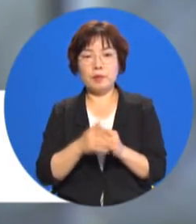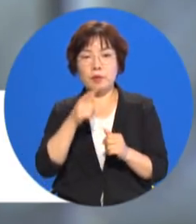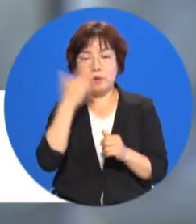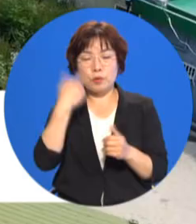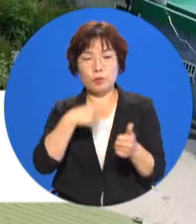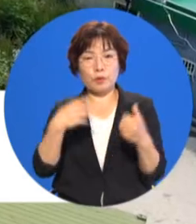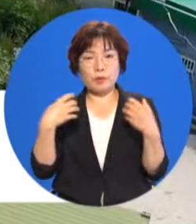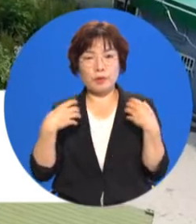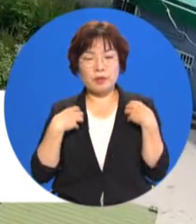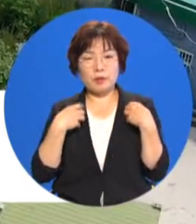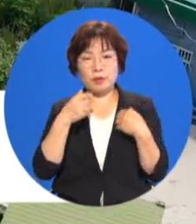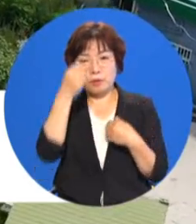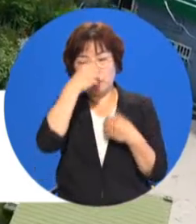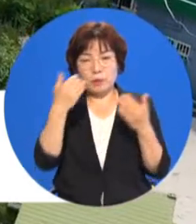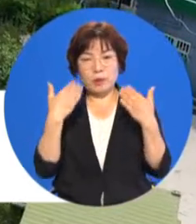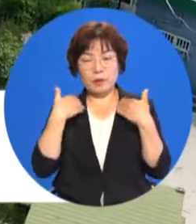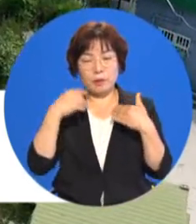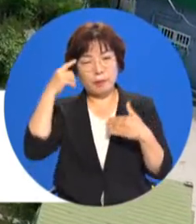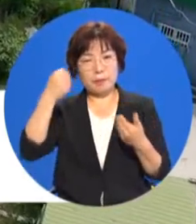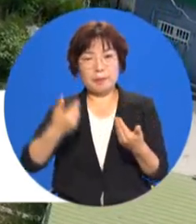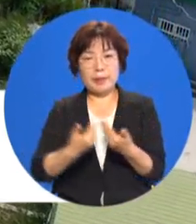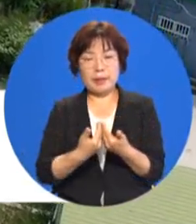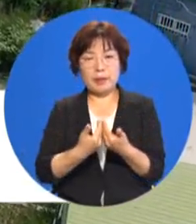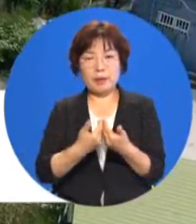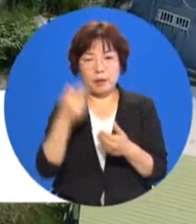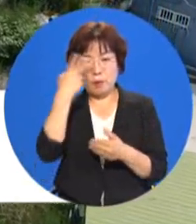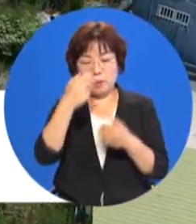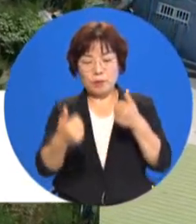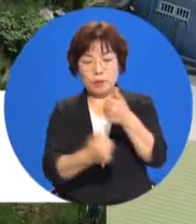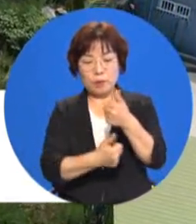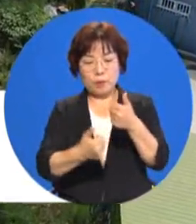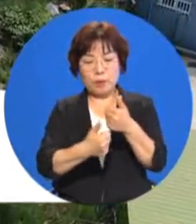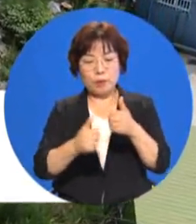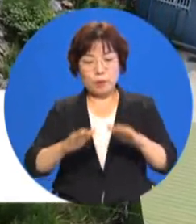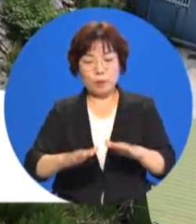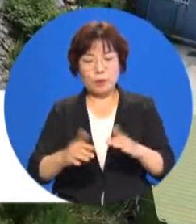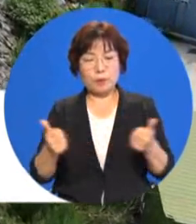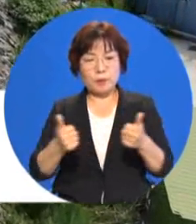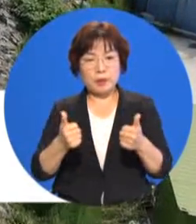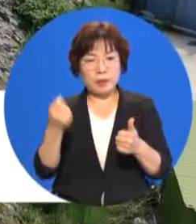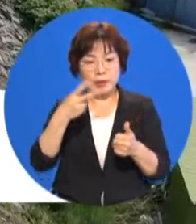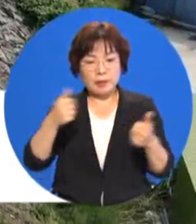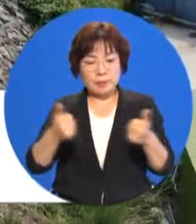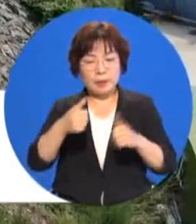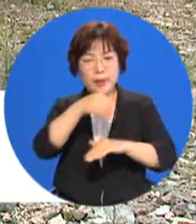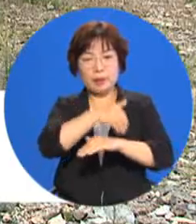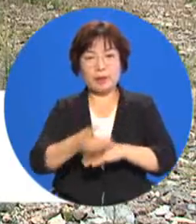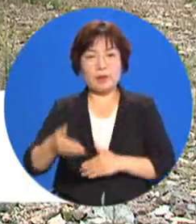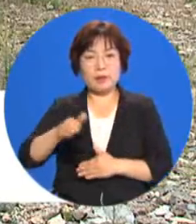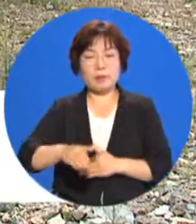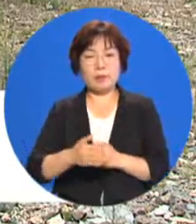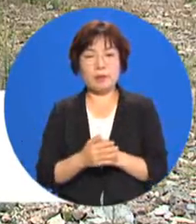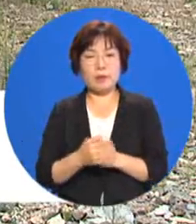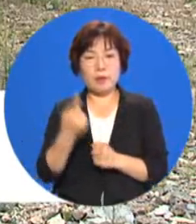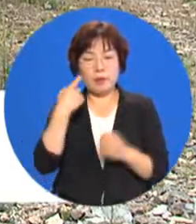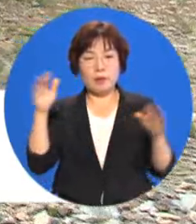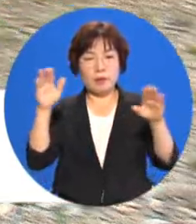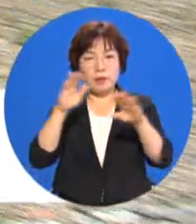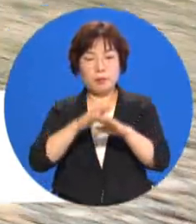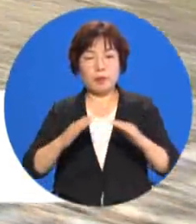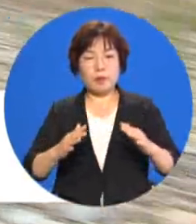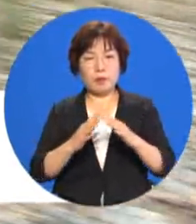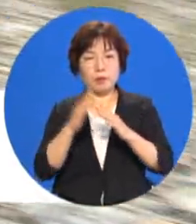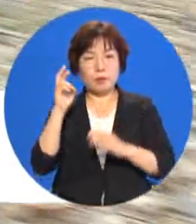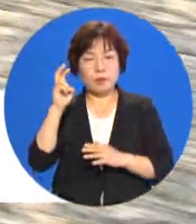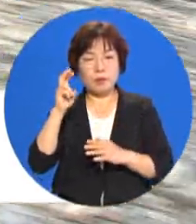여수교육지원청은 여수고 측의 반발로 교육환경심의위원회가 관련 안건을 오늘 재심의할 예정이었지만 어젯밤